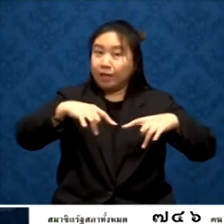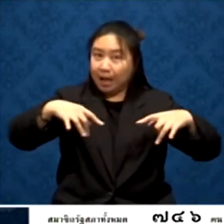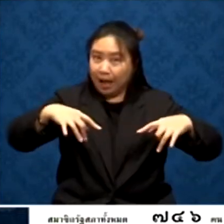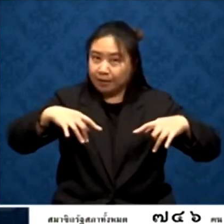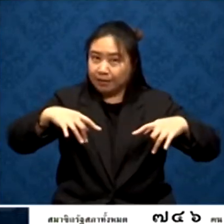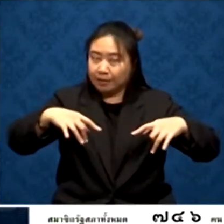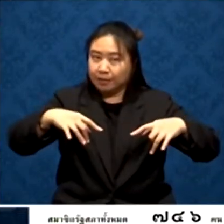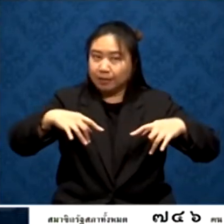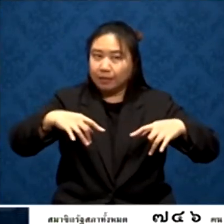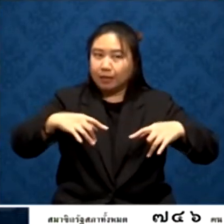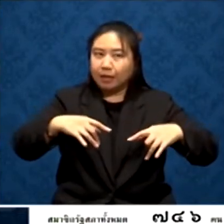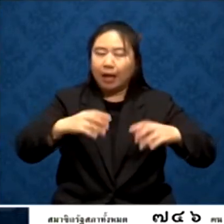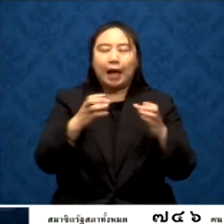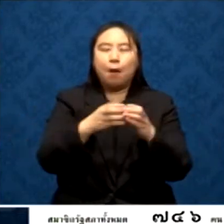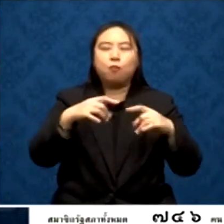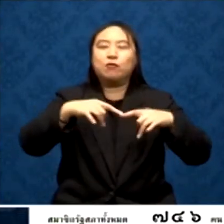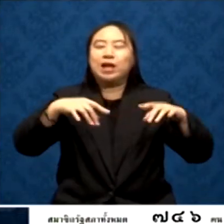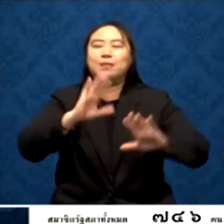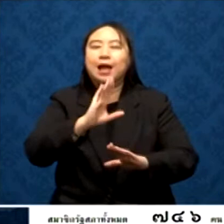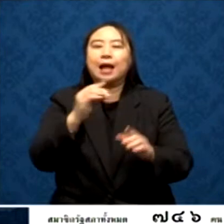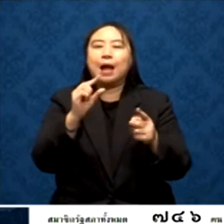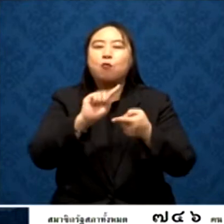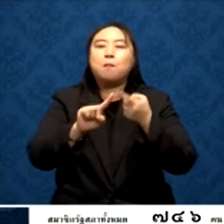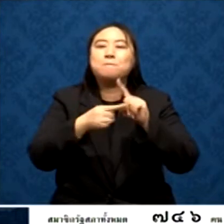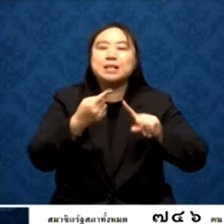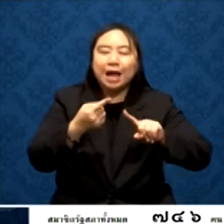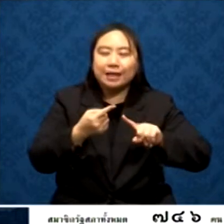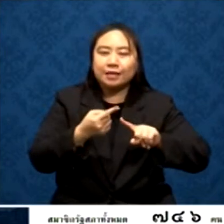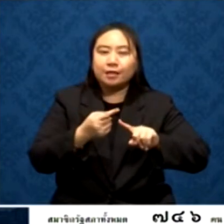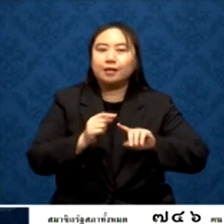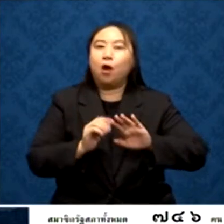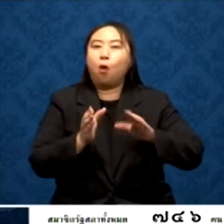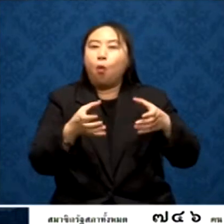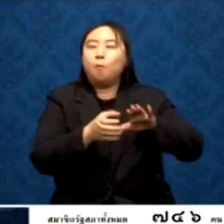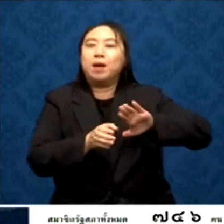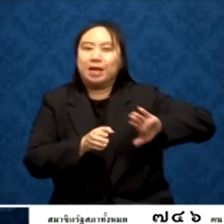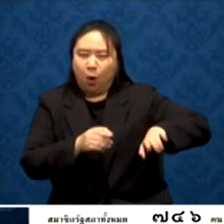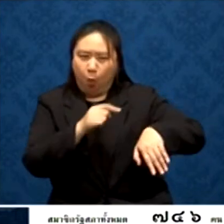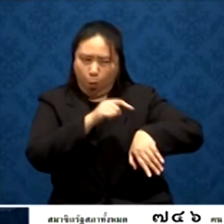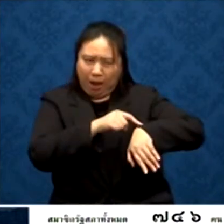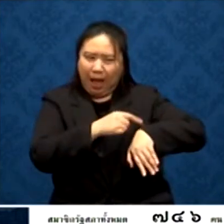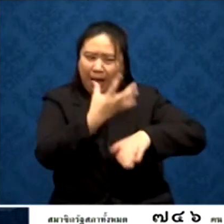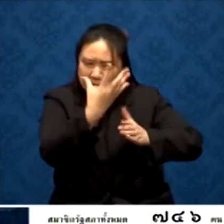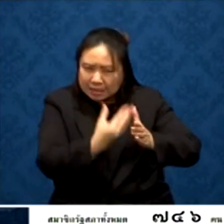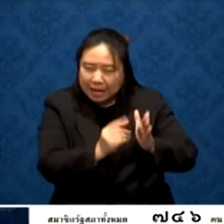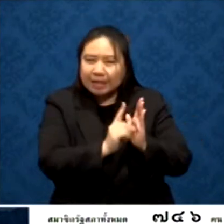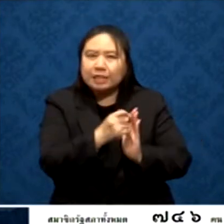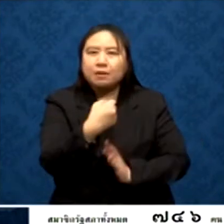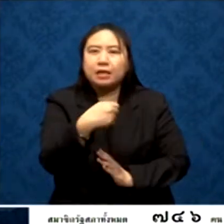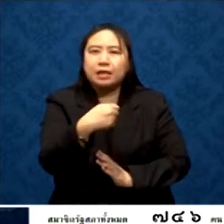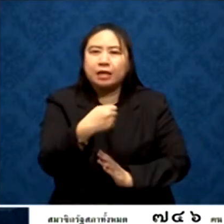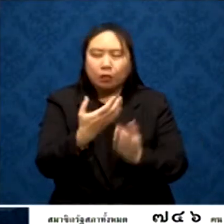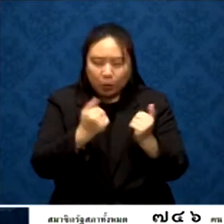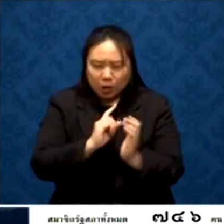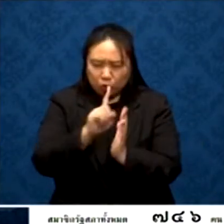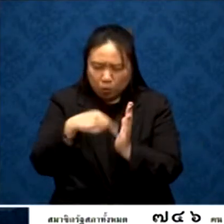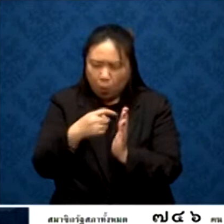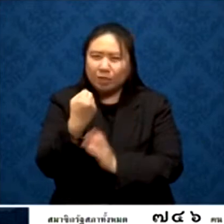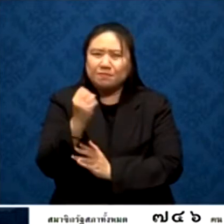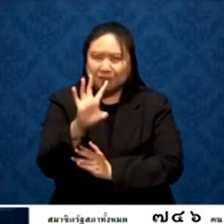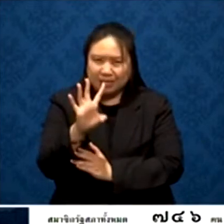ว่าผมไม่อยากใช้คำว่าฝ่ายค้าน ครับ เหลืออีก10นาทีเองครับประธานนะ14ชั่วโมงเราให้เต็มๆแล้วแล้วเ